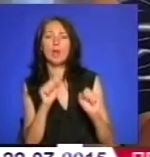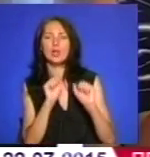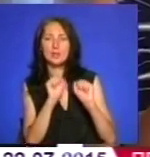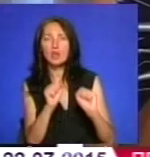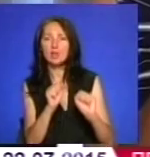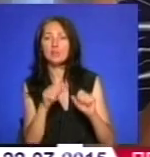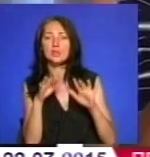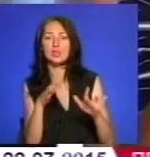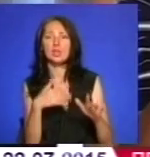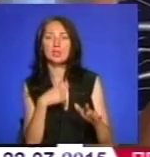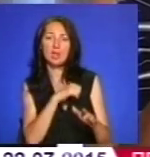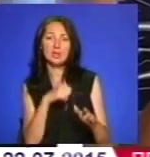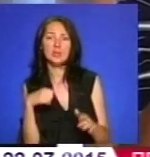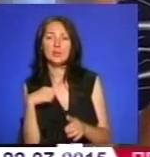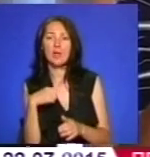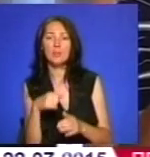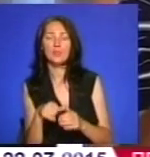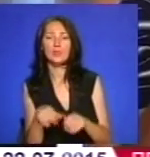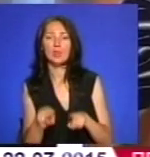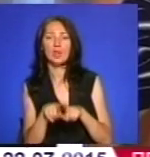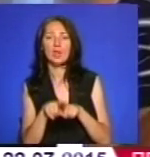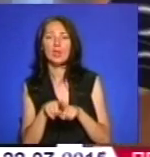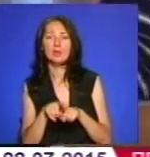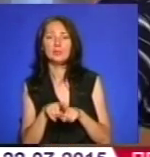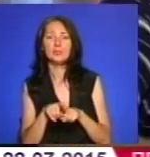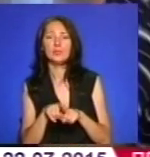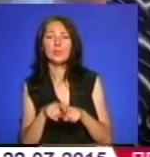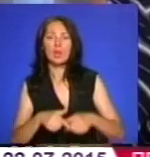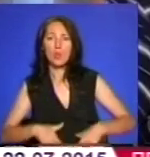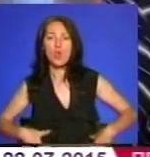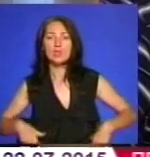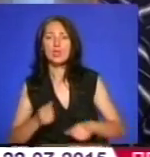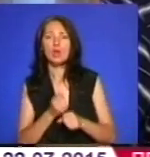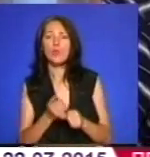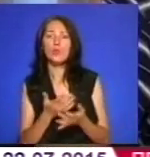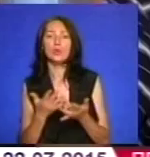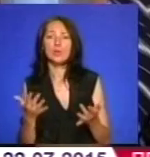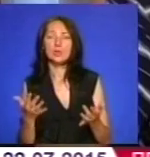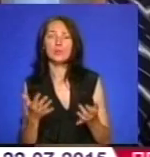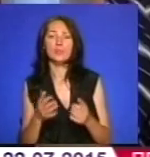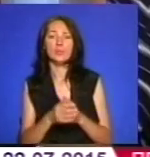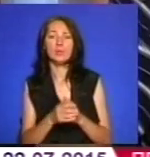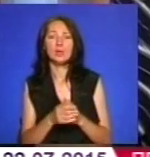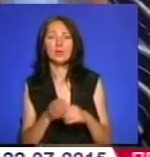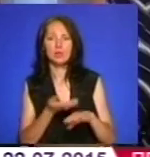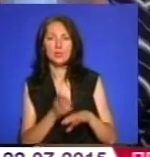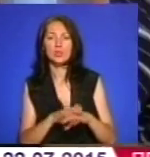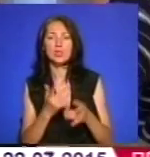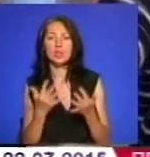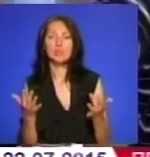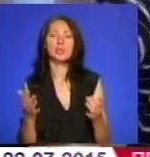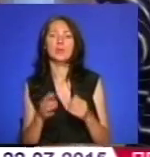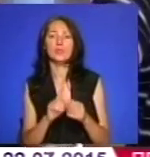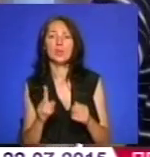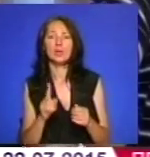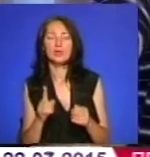далі. Я сам от, такі, ну, пояса роблю, там і… Утяжелітелі різні. Так, ну, різні. Все, от, щоб